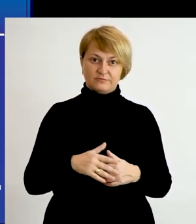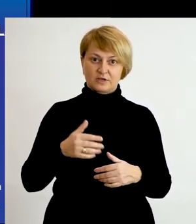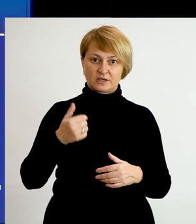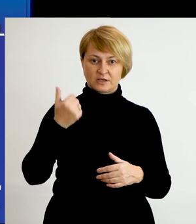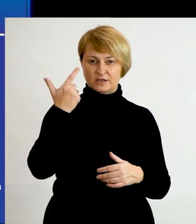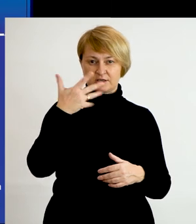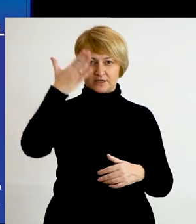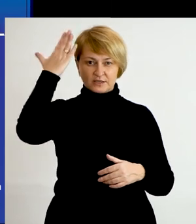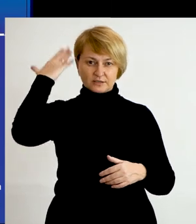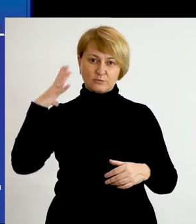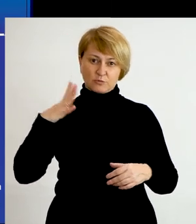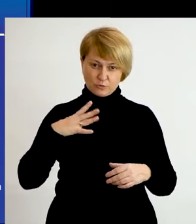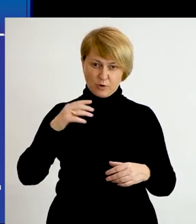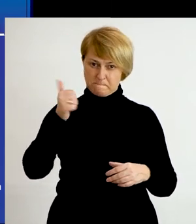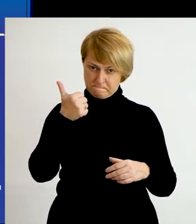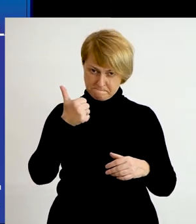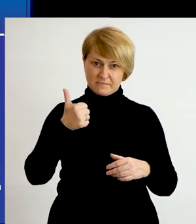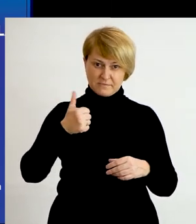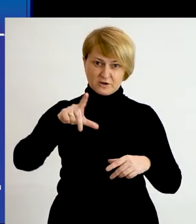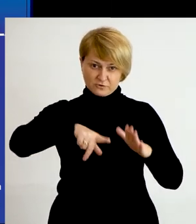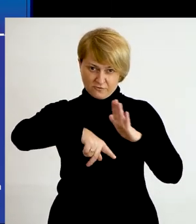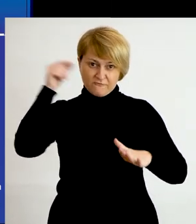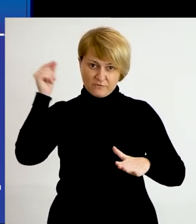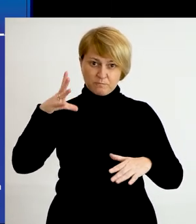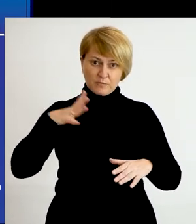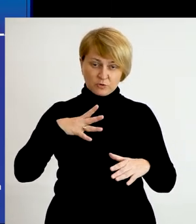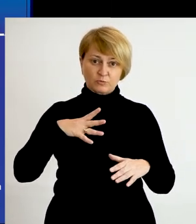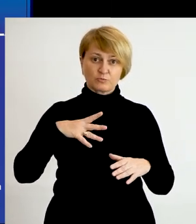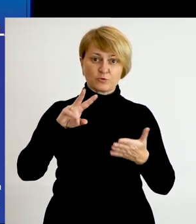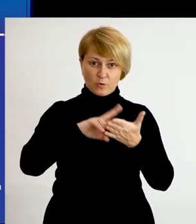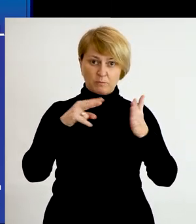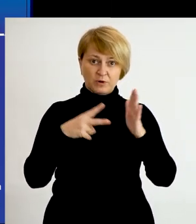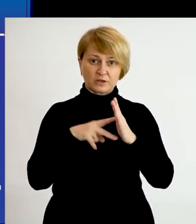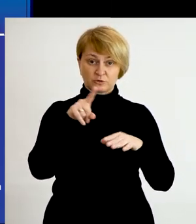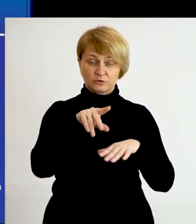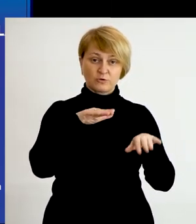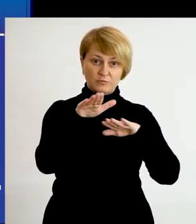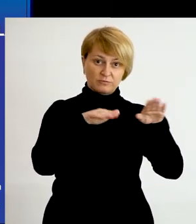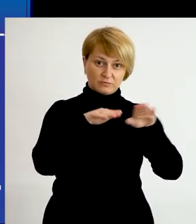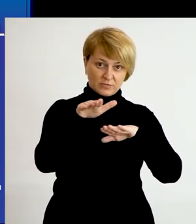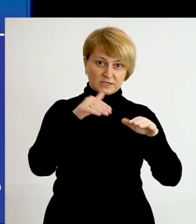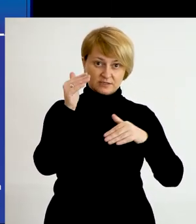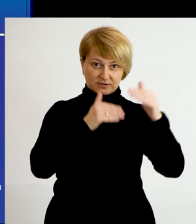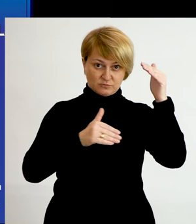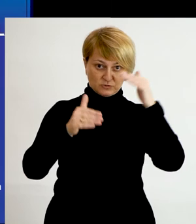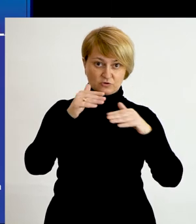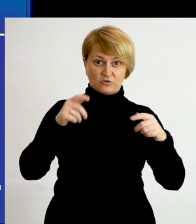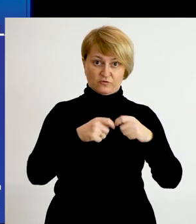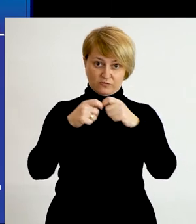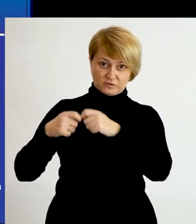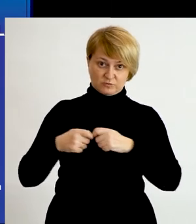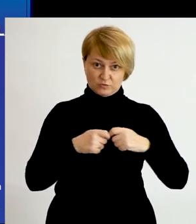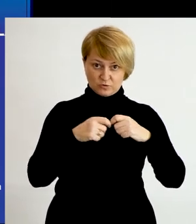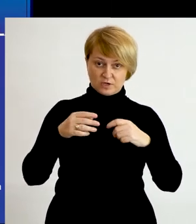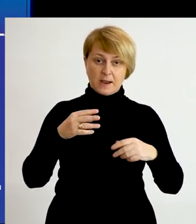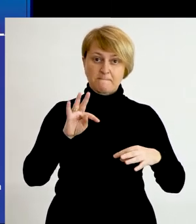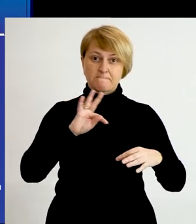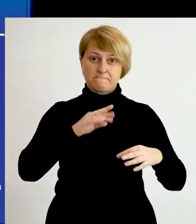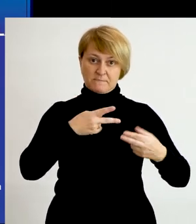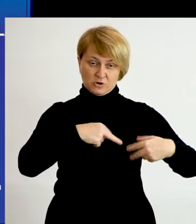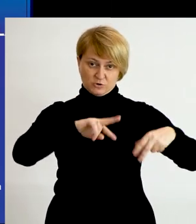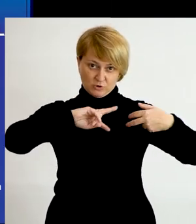w pierwszej kampanii wyborczej mówiłem o tym, że jest taka możliwość, żeby tamto miejsce w ten sposób zabudować wspólnie z kandydatami mojego